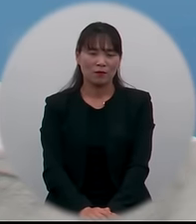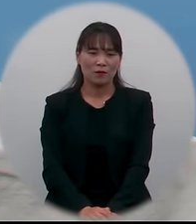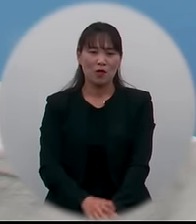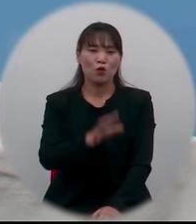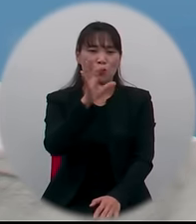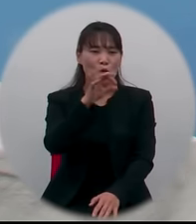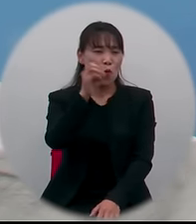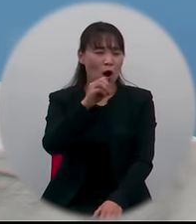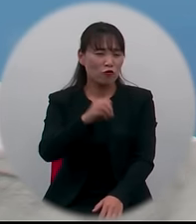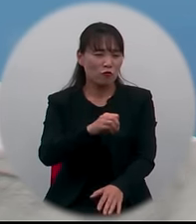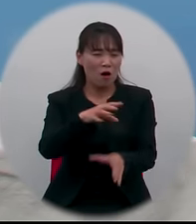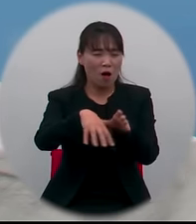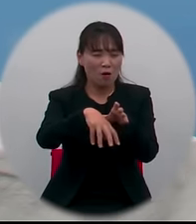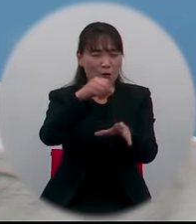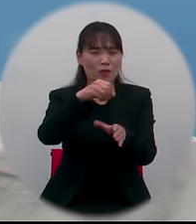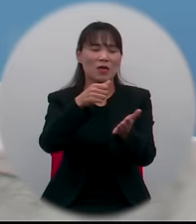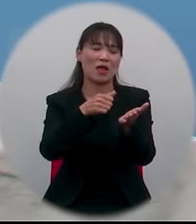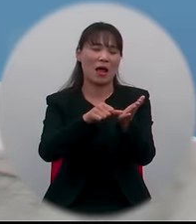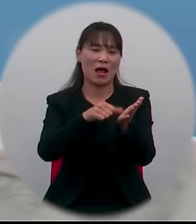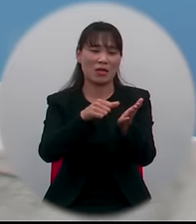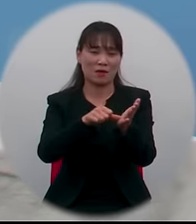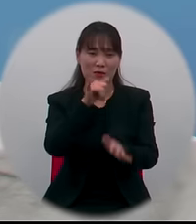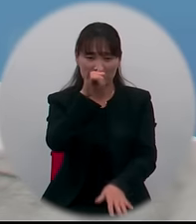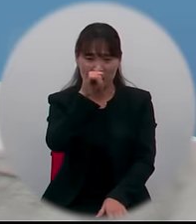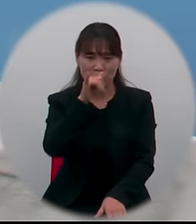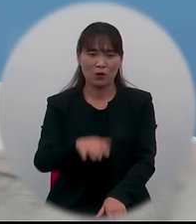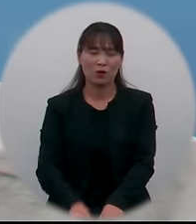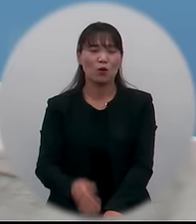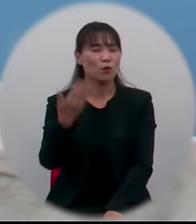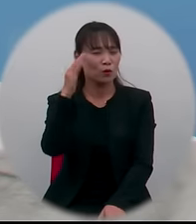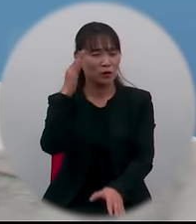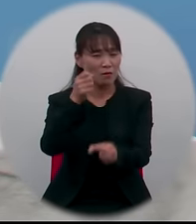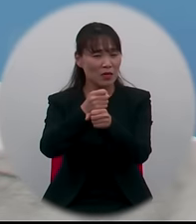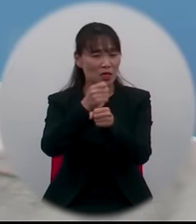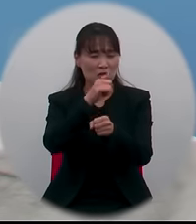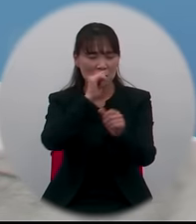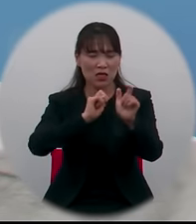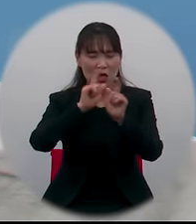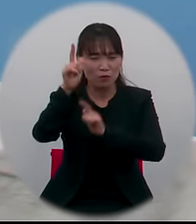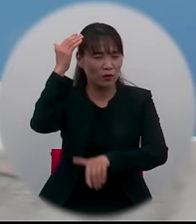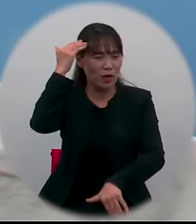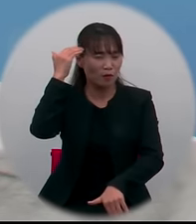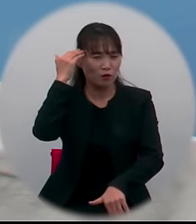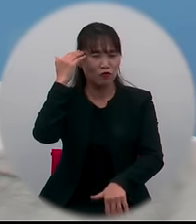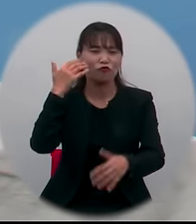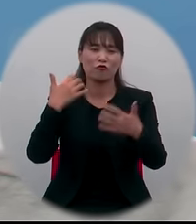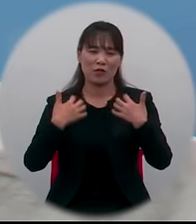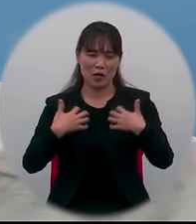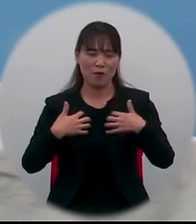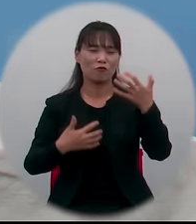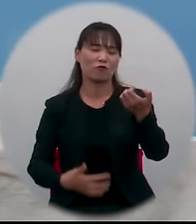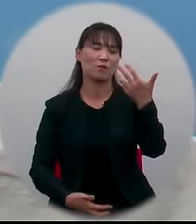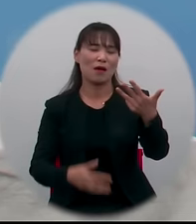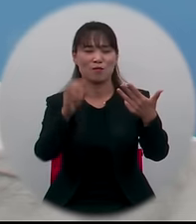아이템 이게 요즘 만들어져 있는 대한민국 게임의 98% 이상을 차지하는 수익 모델 방식인데 이게 문제는